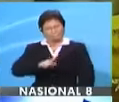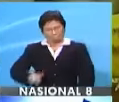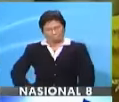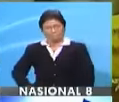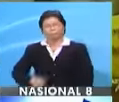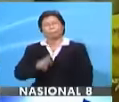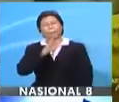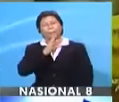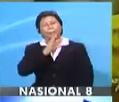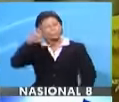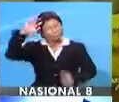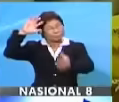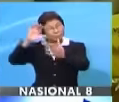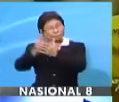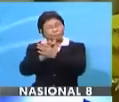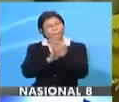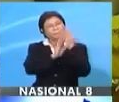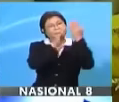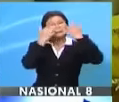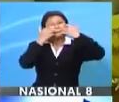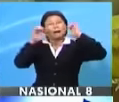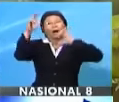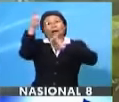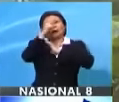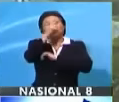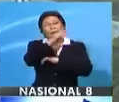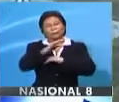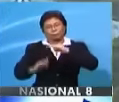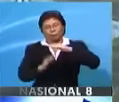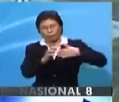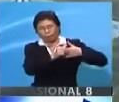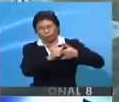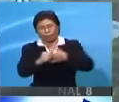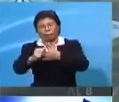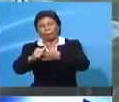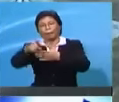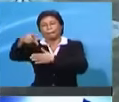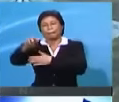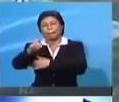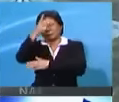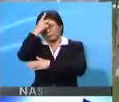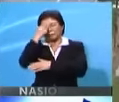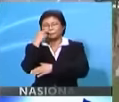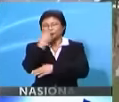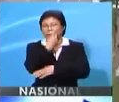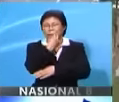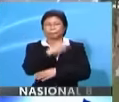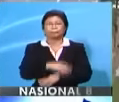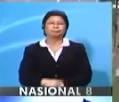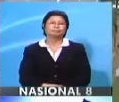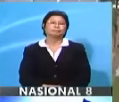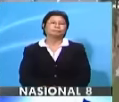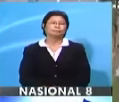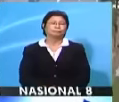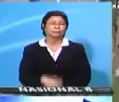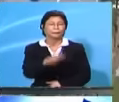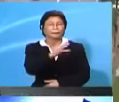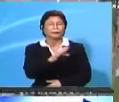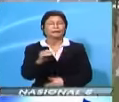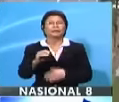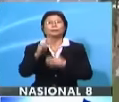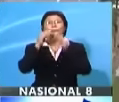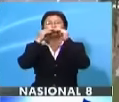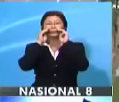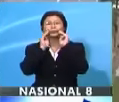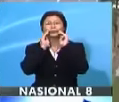seterusnya menzahirkan keyakinan terhadap kemampuan kerajaan di bawah kepimpinan Perdana Menteri Datuk Seri Najib Tun Razak dan timbalannya